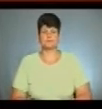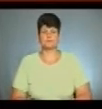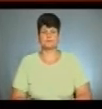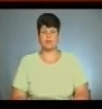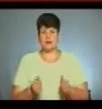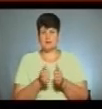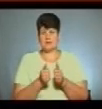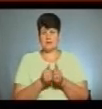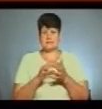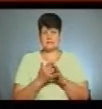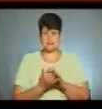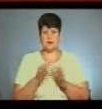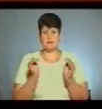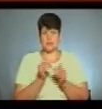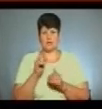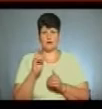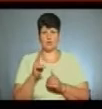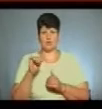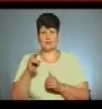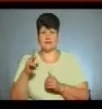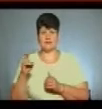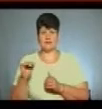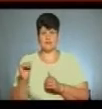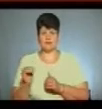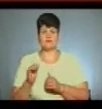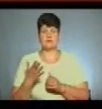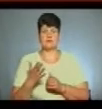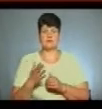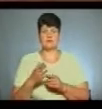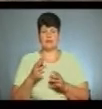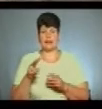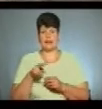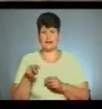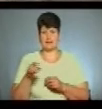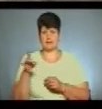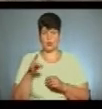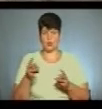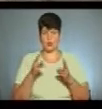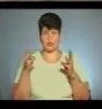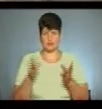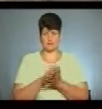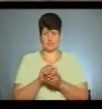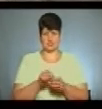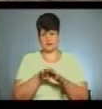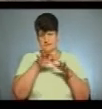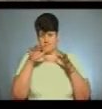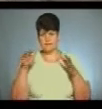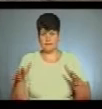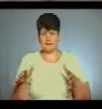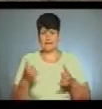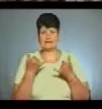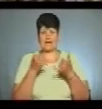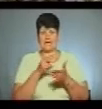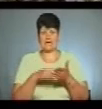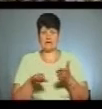села Малікузьків Цілановецького району горіло сміттєзвалище. Площа пожежі становила 1,25 гектара. Для